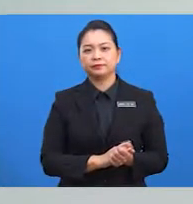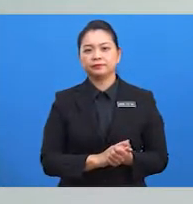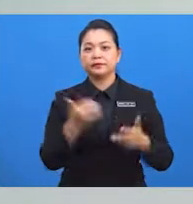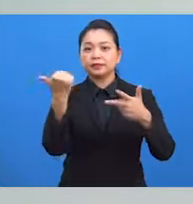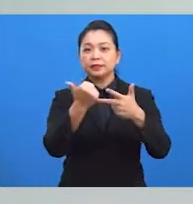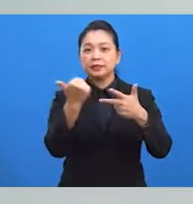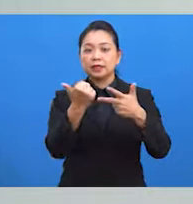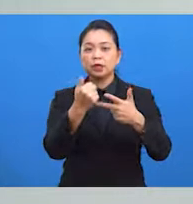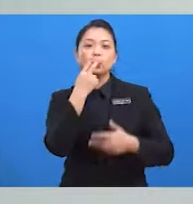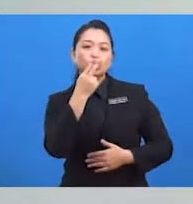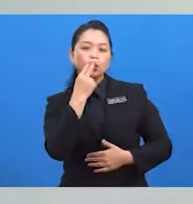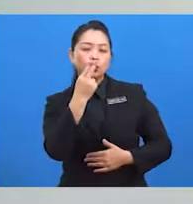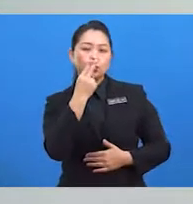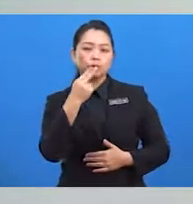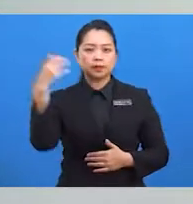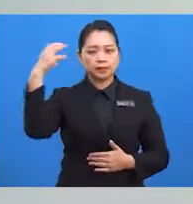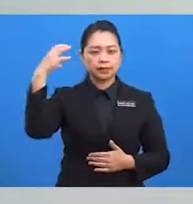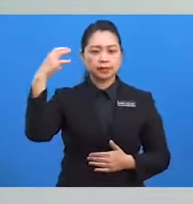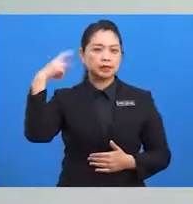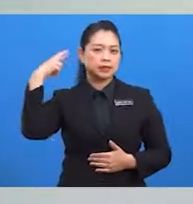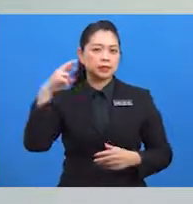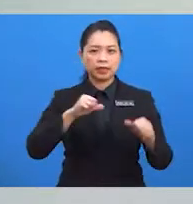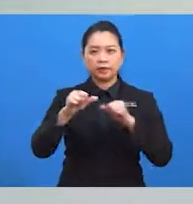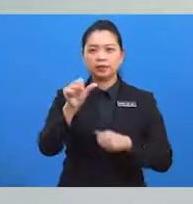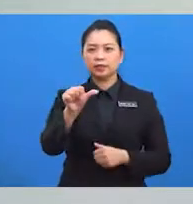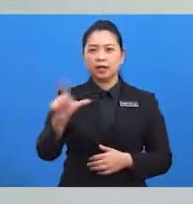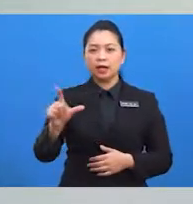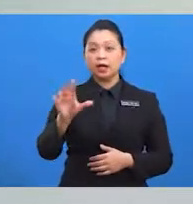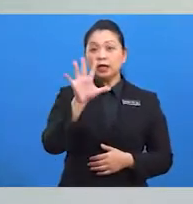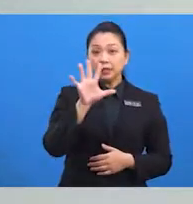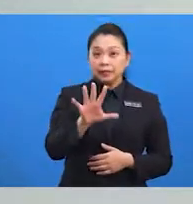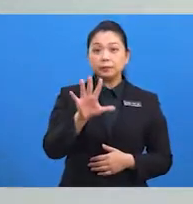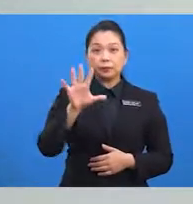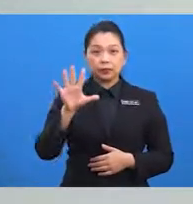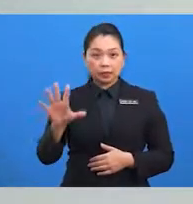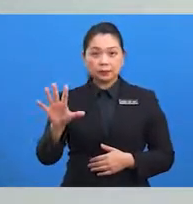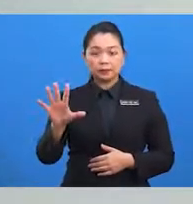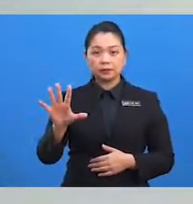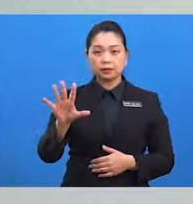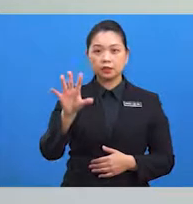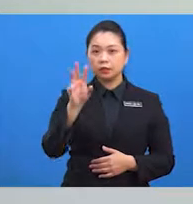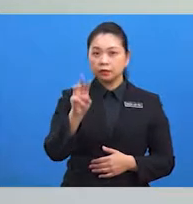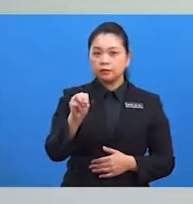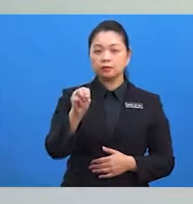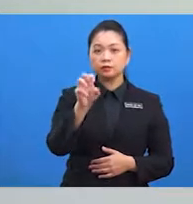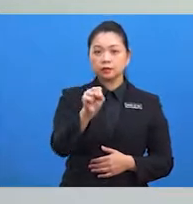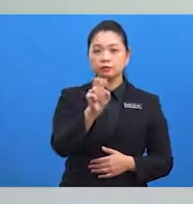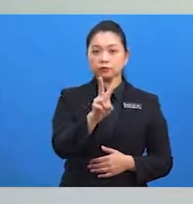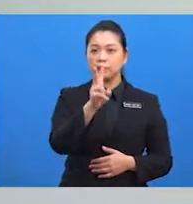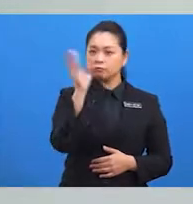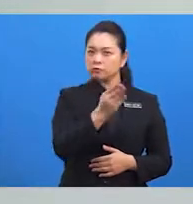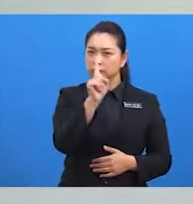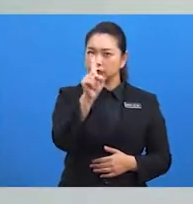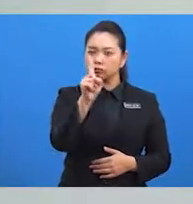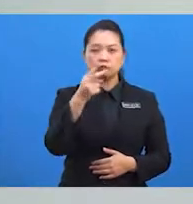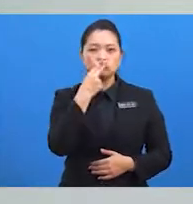merokok singaran Ridho Epic Jera 55 microsievert per batang